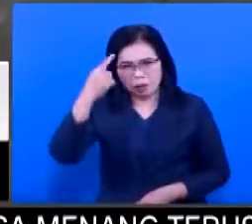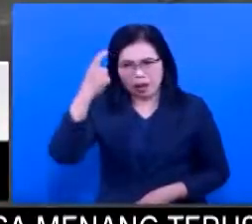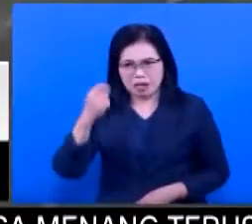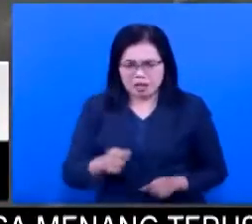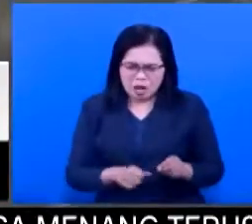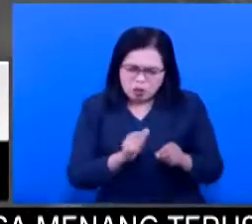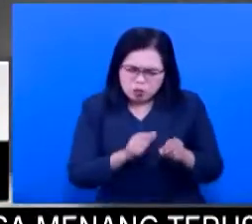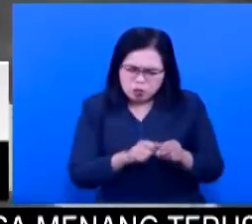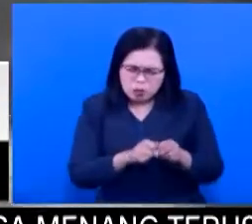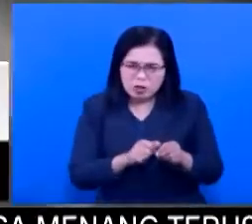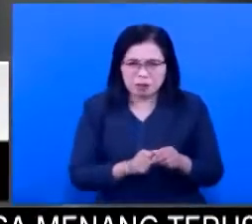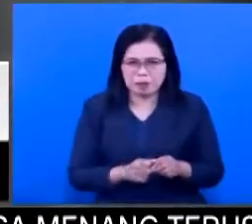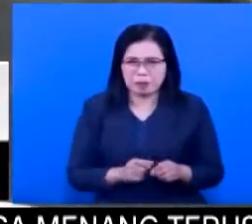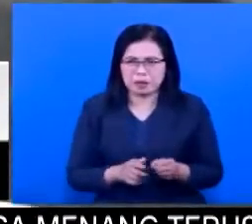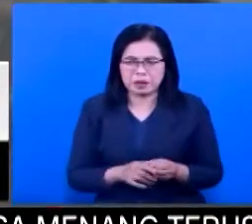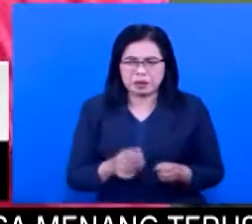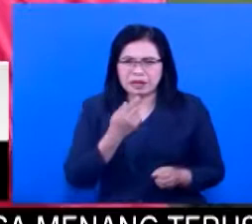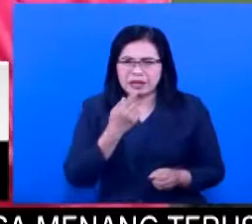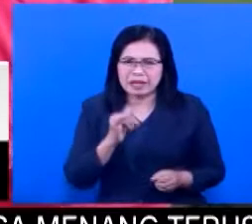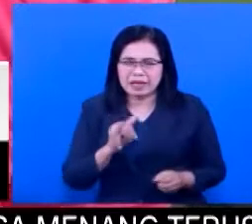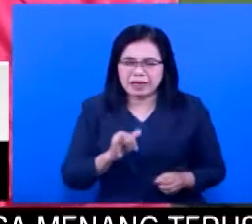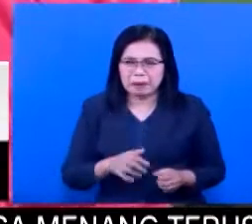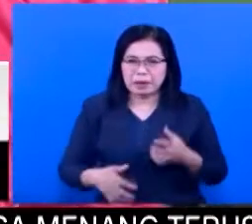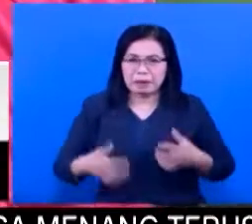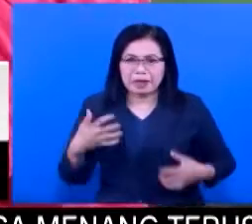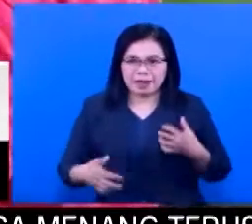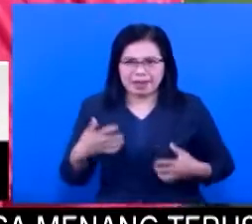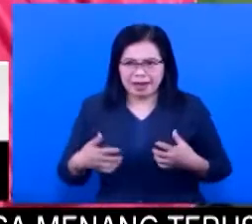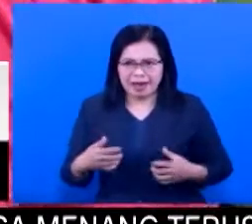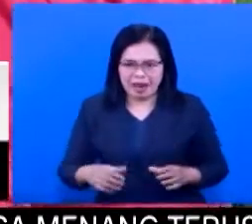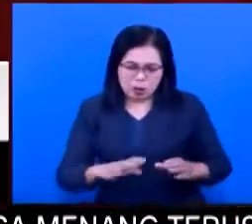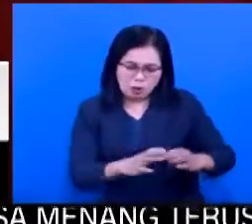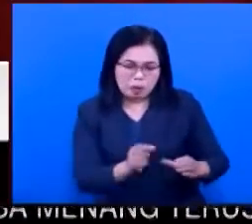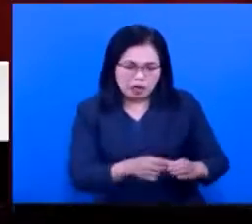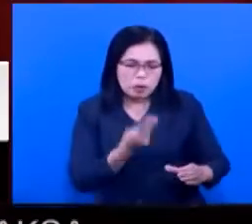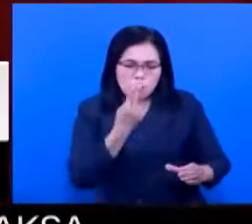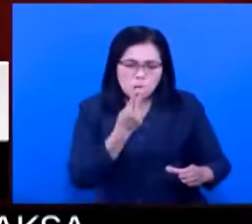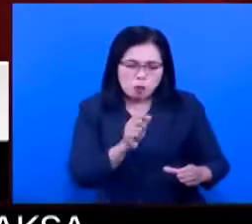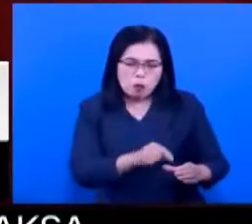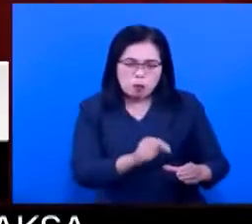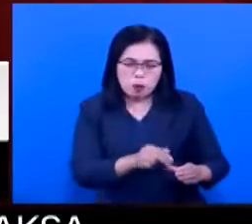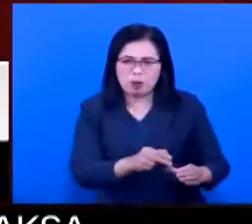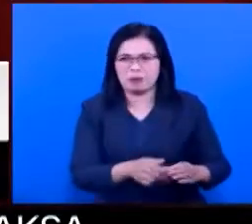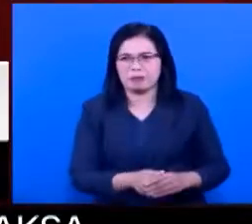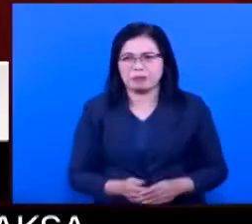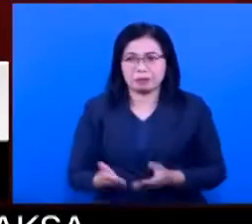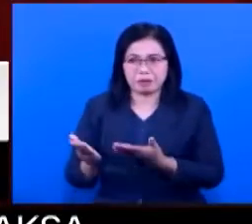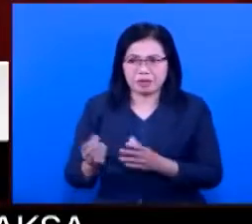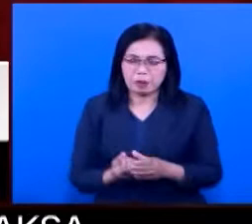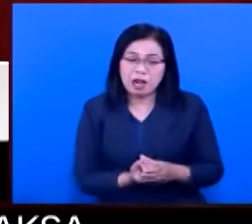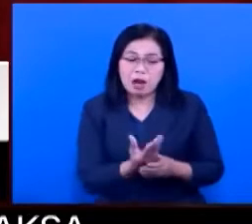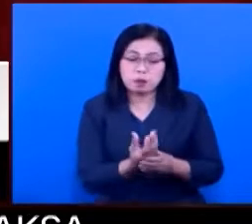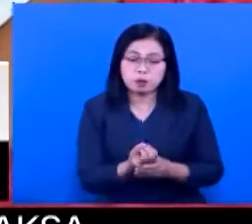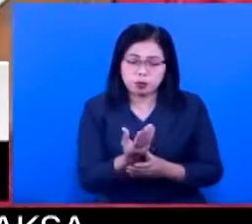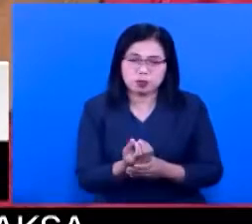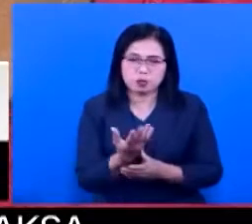menjadi karakter binatang. Sementara batang bambu, ia jadikan asbak dan kap lampu yang indah. Ternyata hasilnya diminati oleh masyarakat luas.